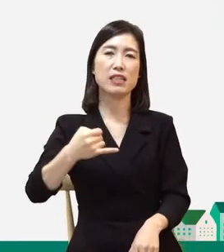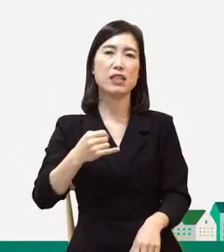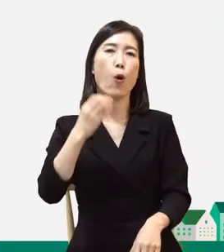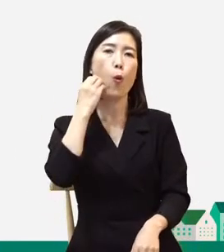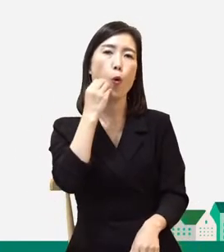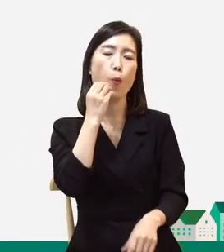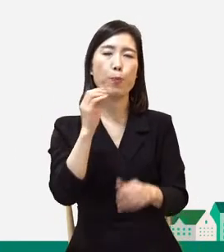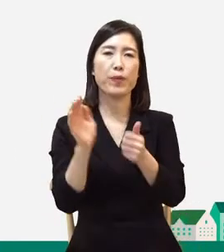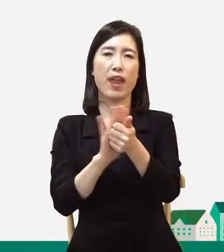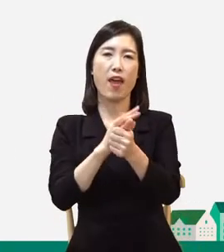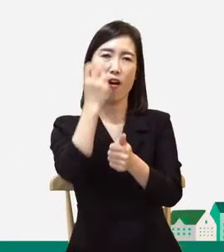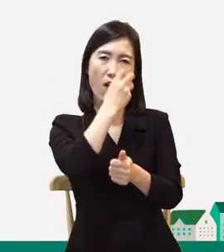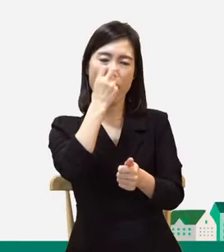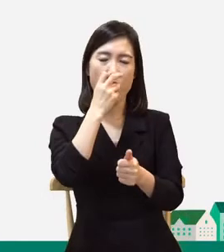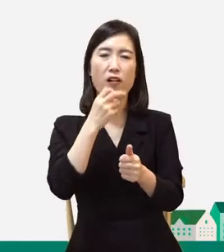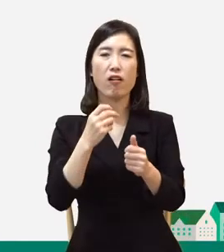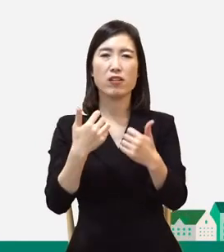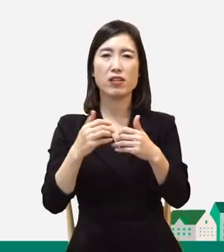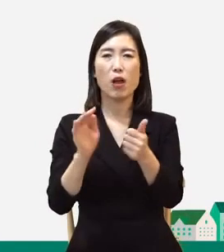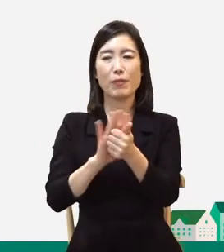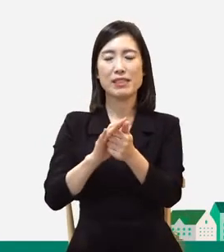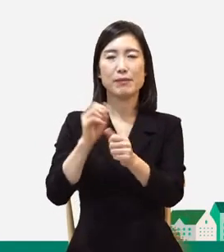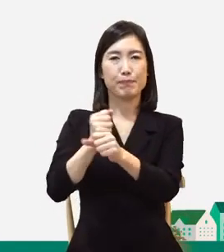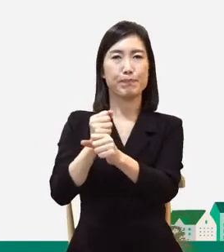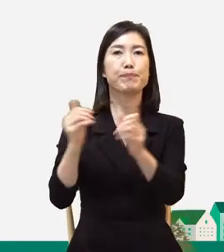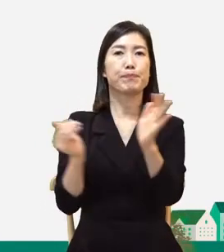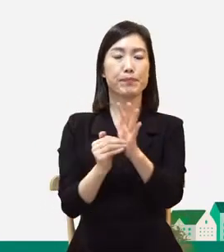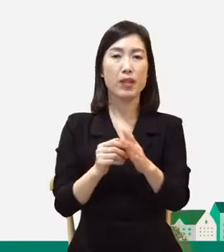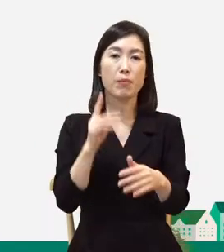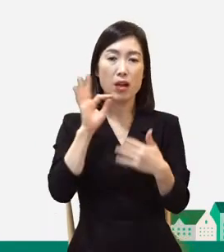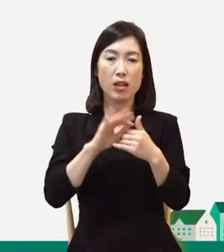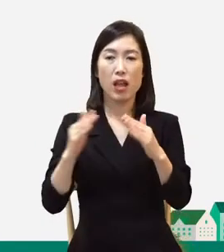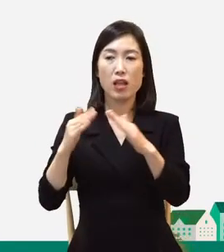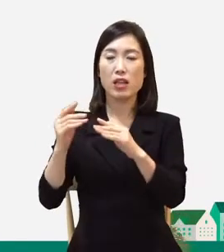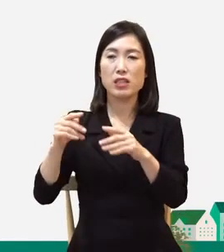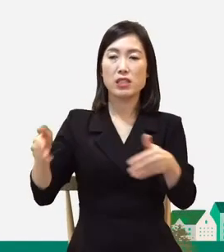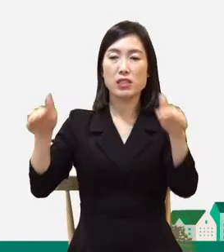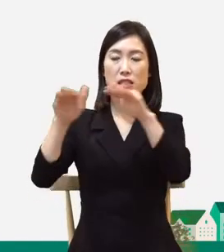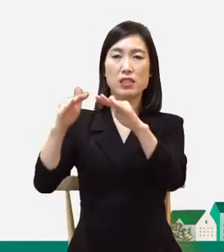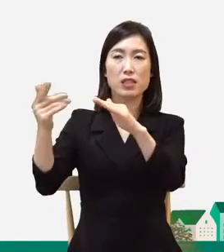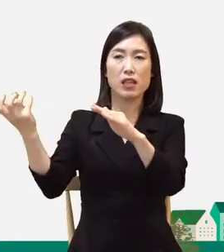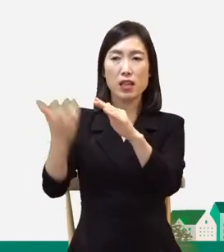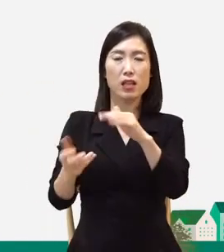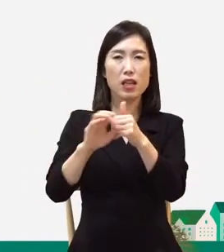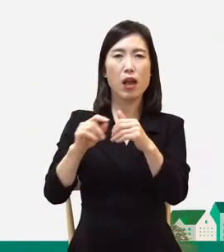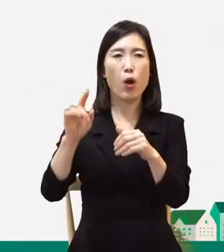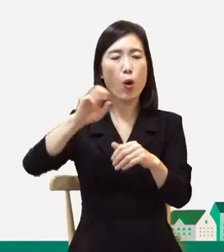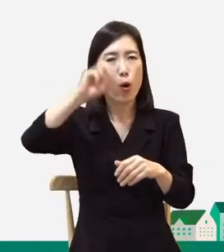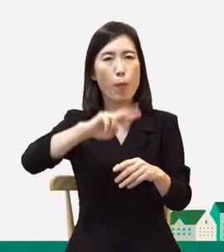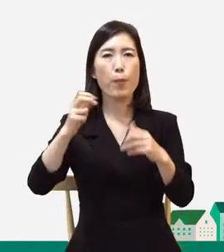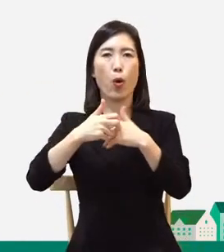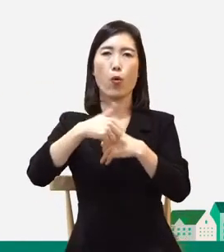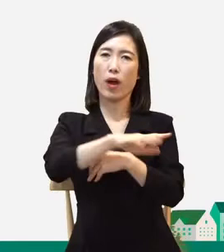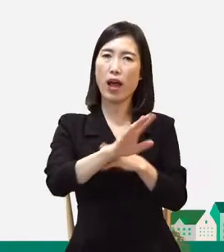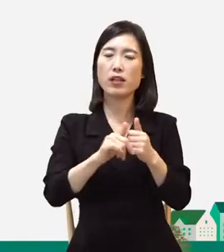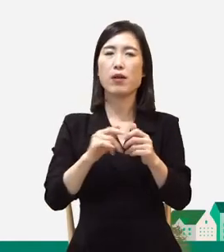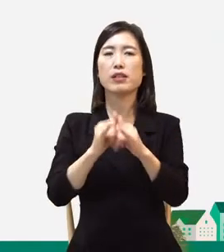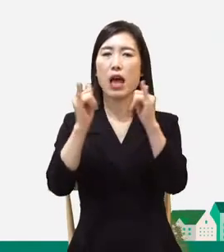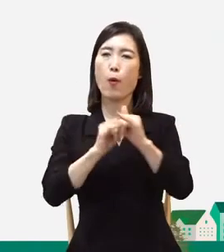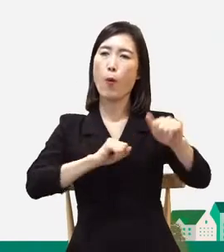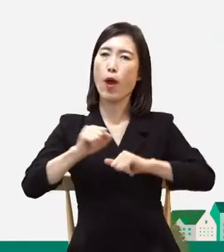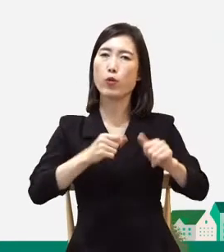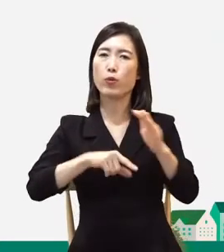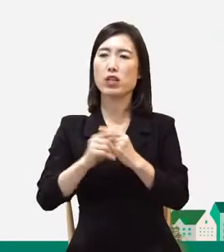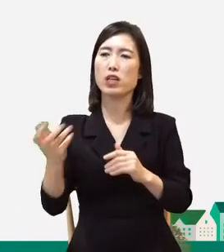서비스를 지원하고 있고요. 지원주택에 입주하신 분들의 병원 동행이라든가 직장이라든가 그리고 사회활동을 통해서 이동지원